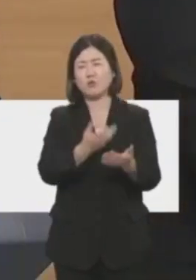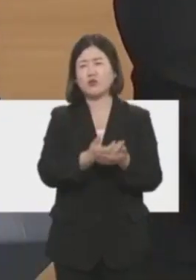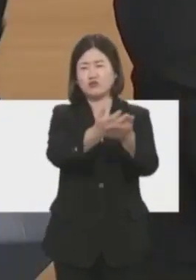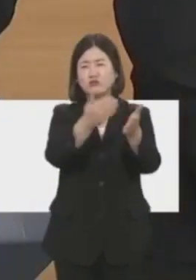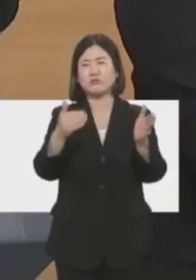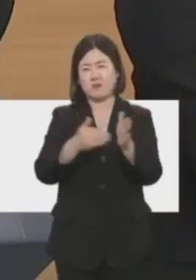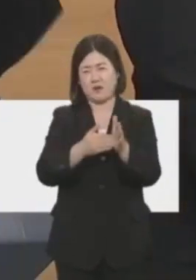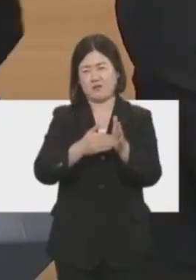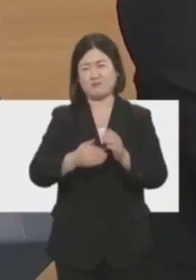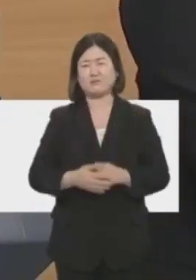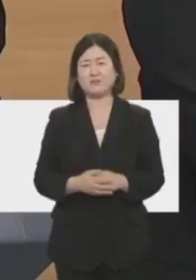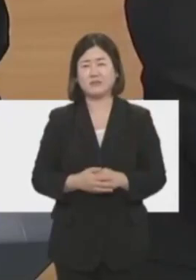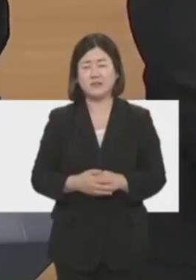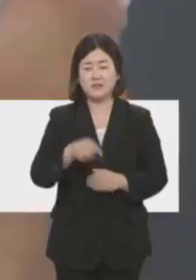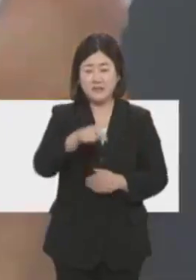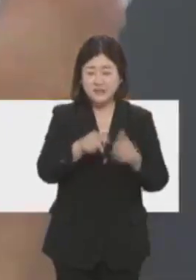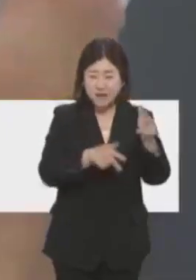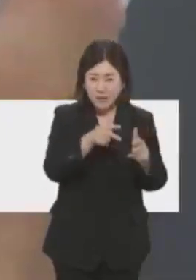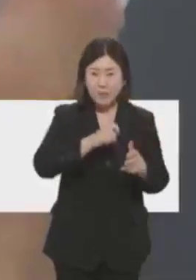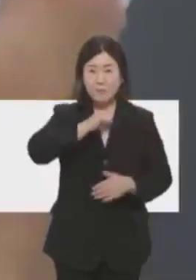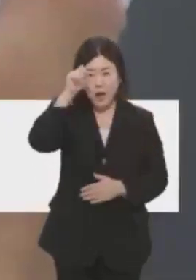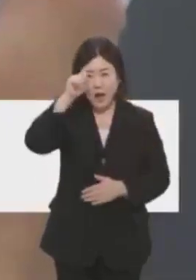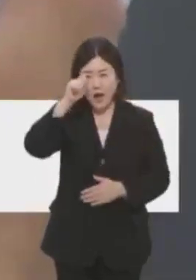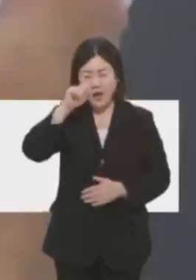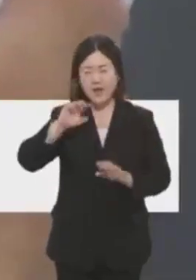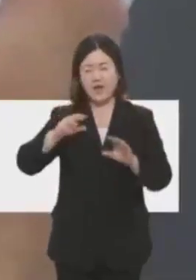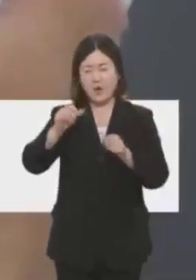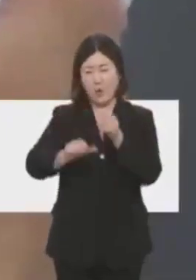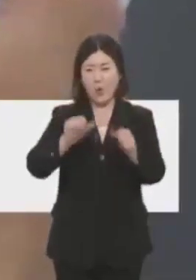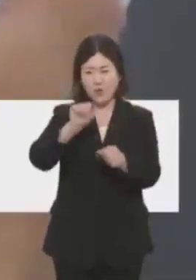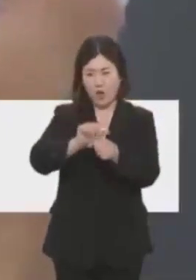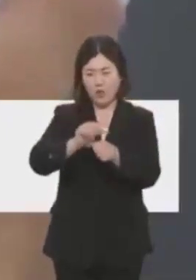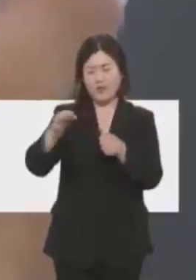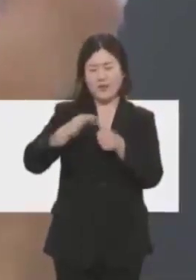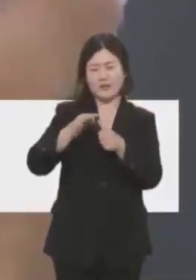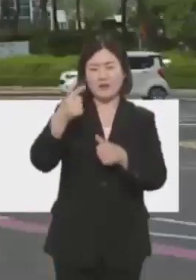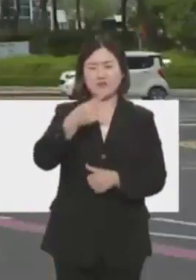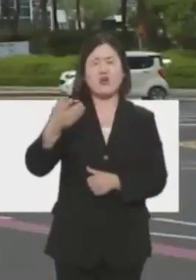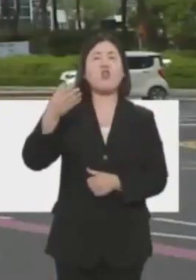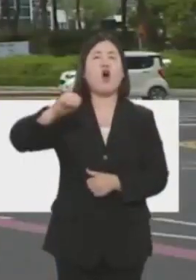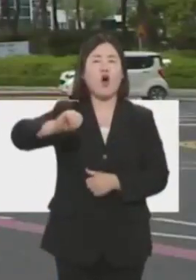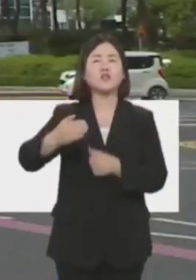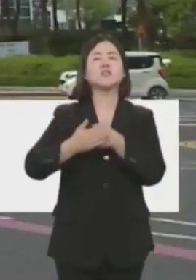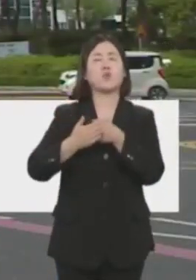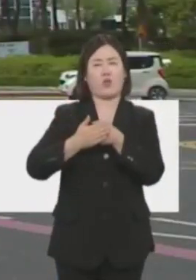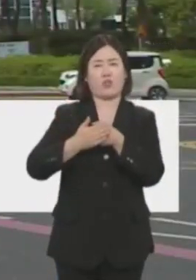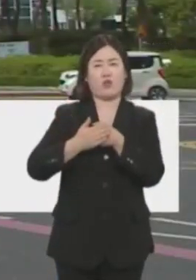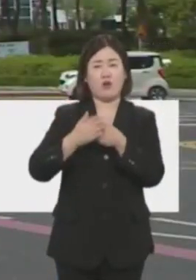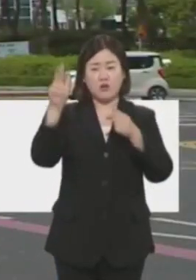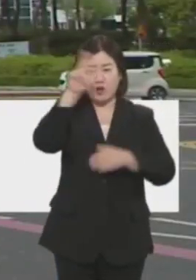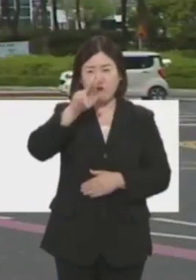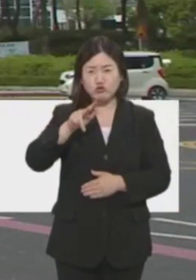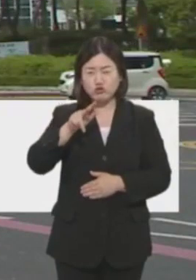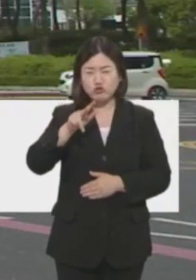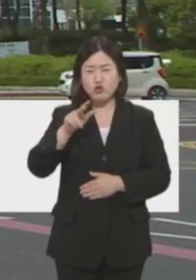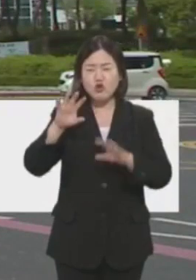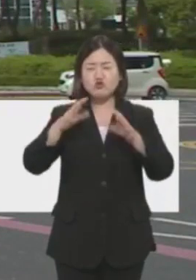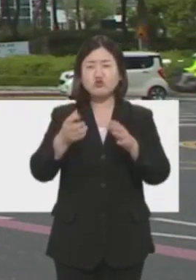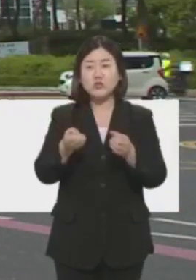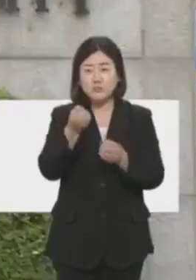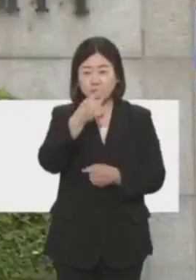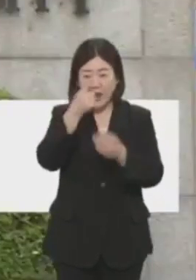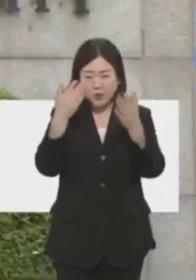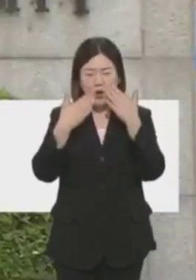것으로 알려졌습니다 글로컬 사업은 선정시 5년간 국고 천억원에 지원받는 사업으로 전국지방 거점